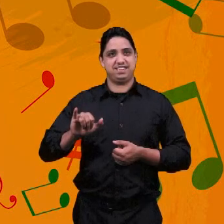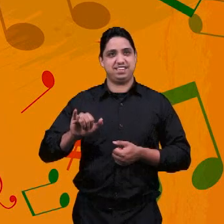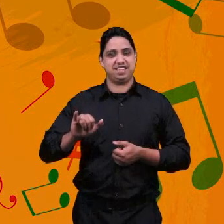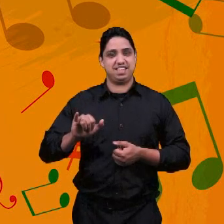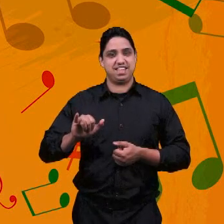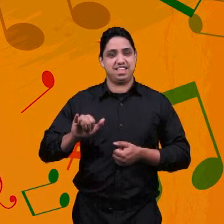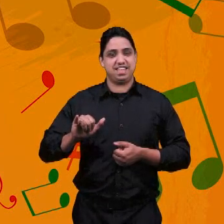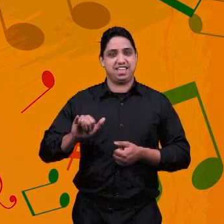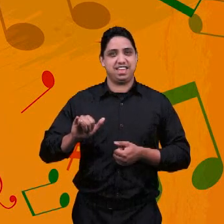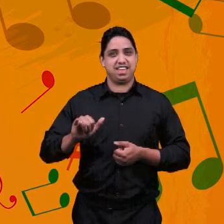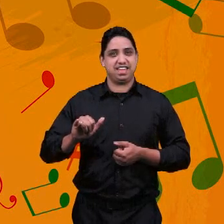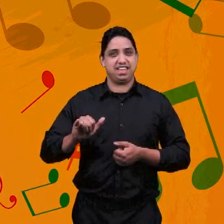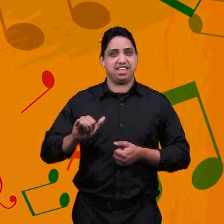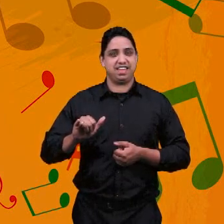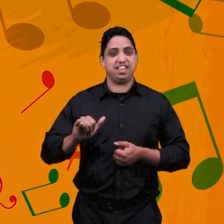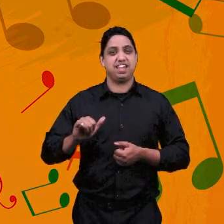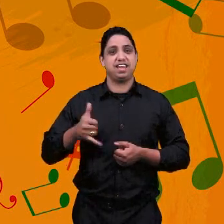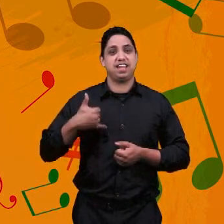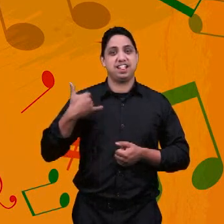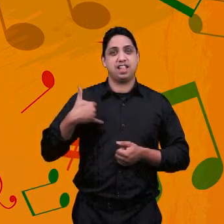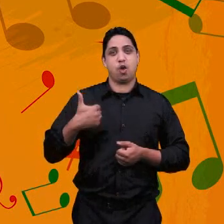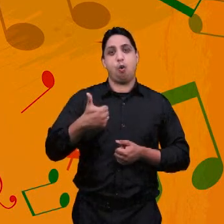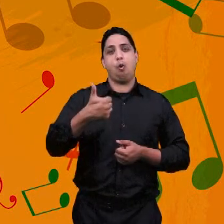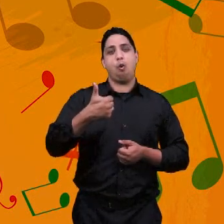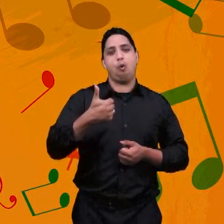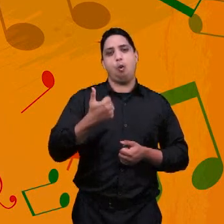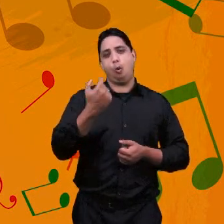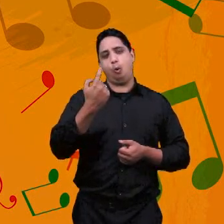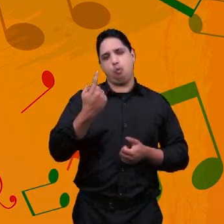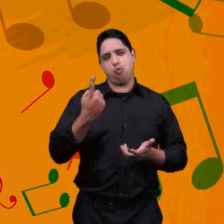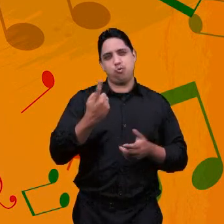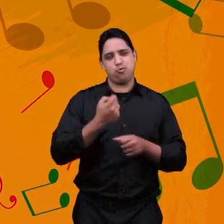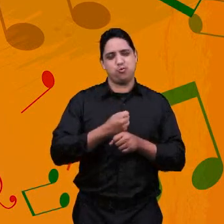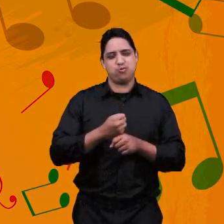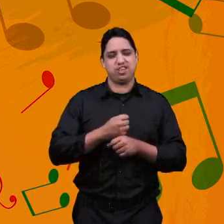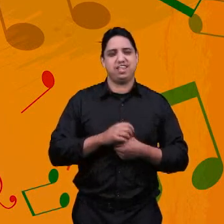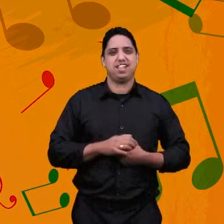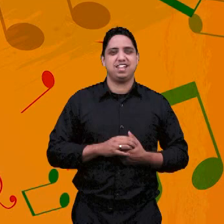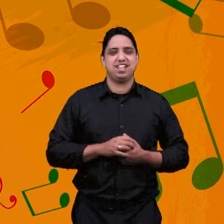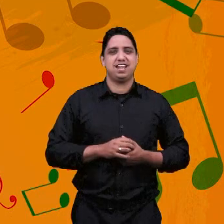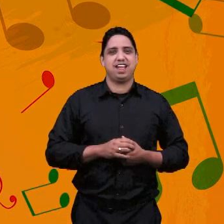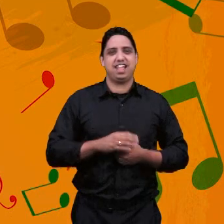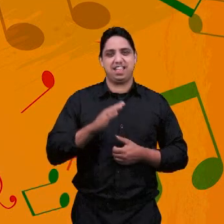David a 1 an de Castelo Espírito Santo.